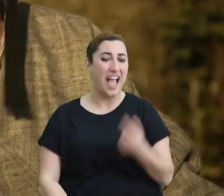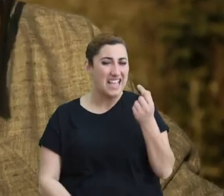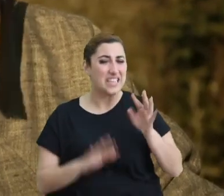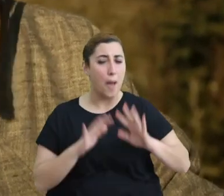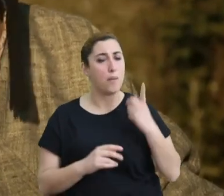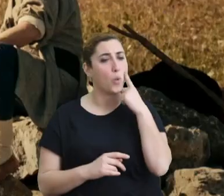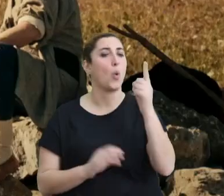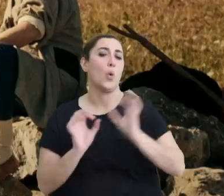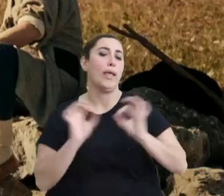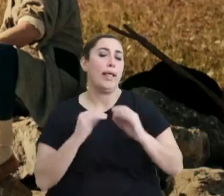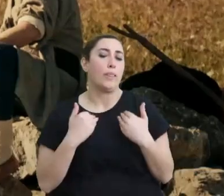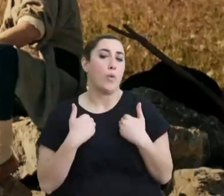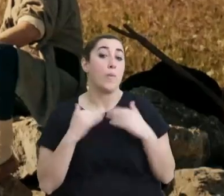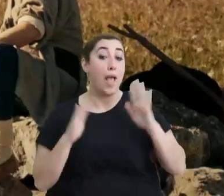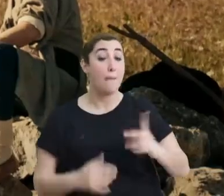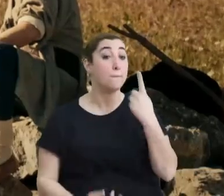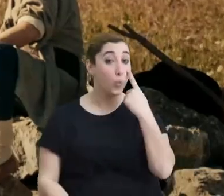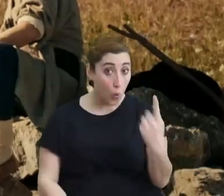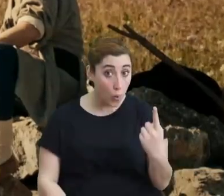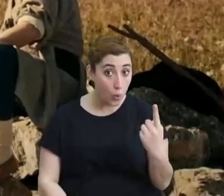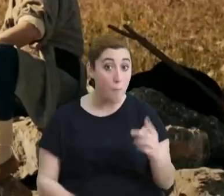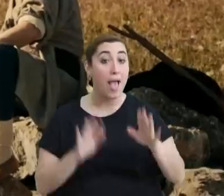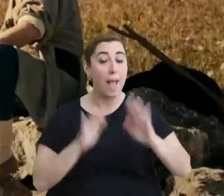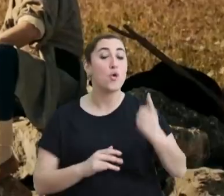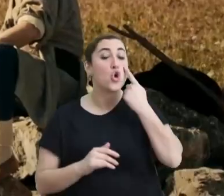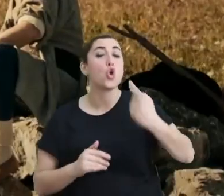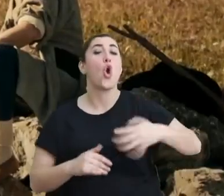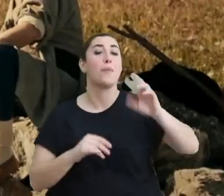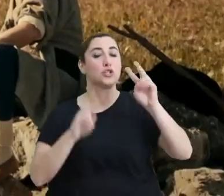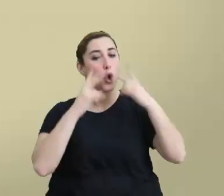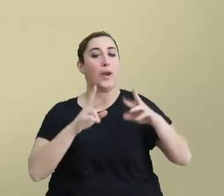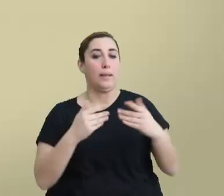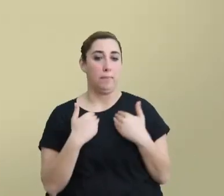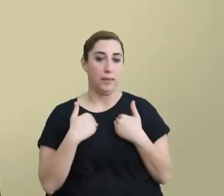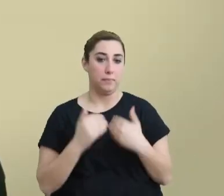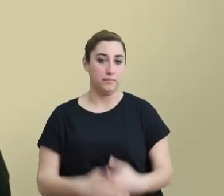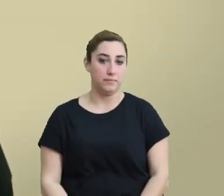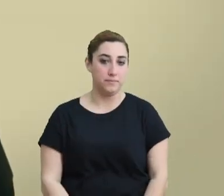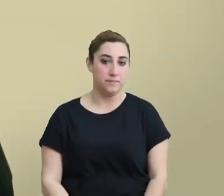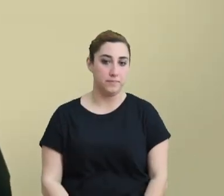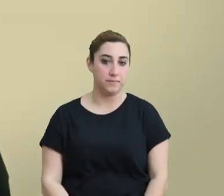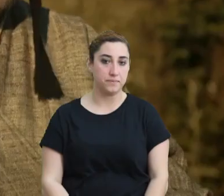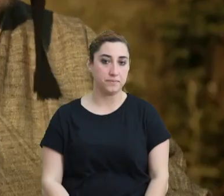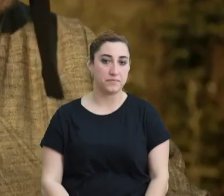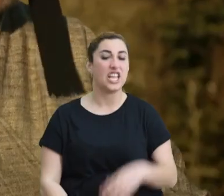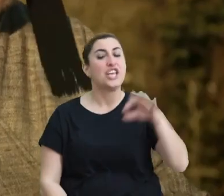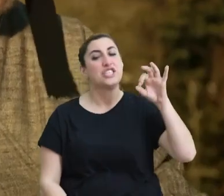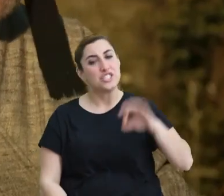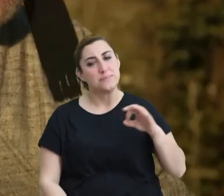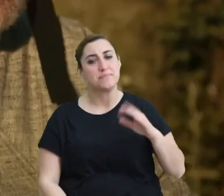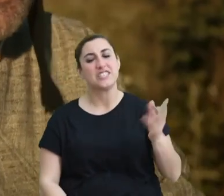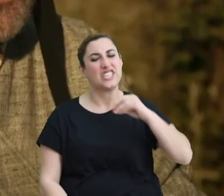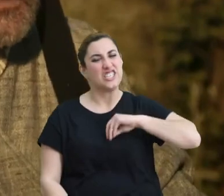ama görürüm. Hem görürüm hem görmez bir kör. Yunus sözlerinin etkisi altına girmiş gibi. Şimdi